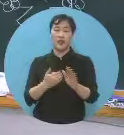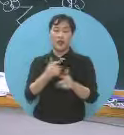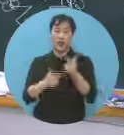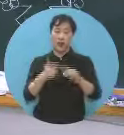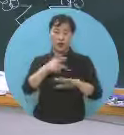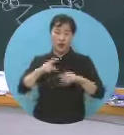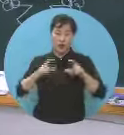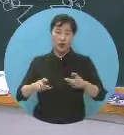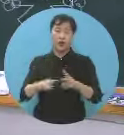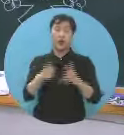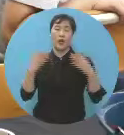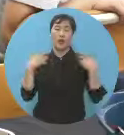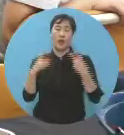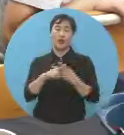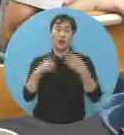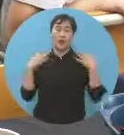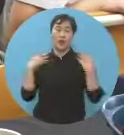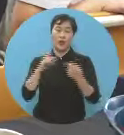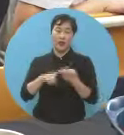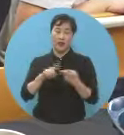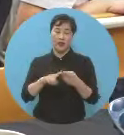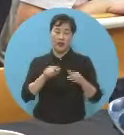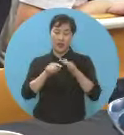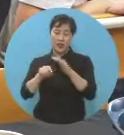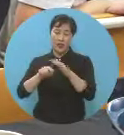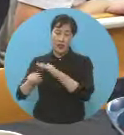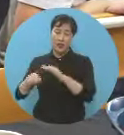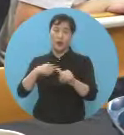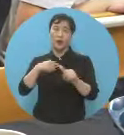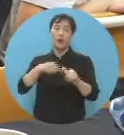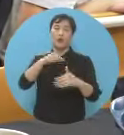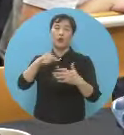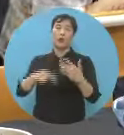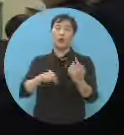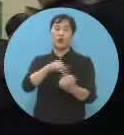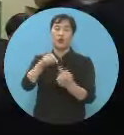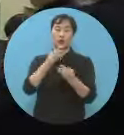중학교를 대상으로 찾아가는 수묵교육 프로그램을 운영합니다.